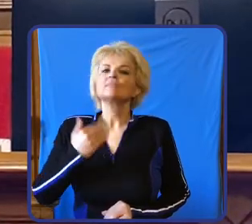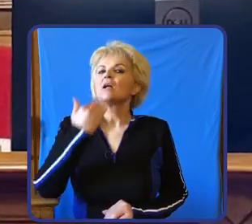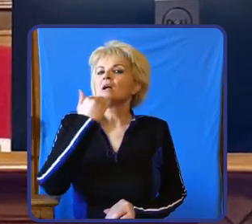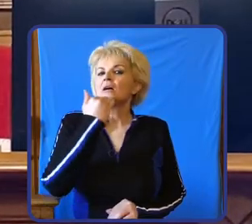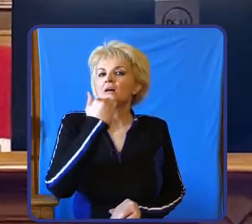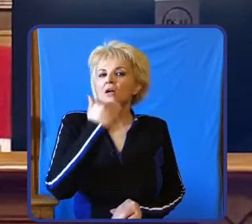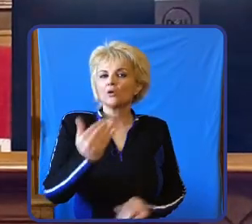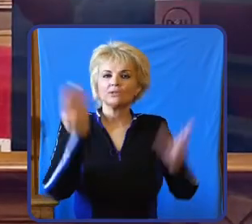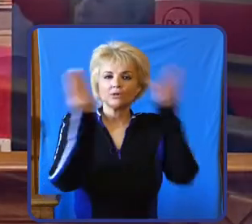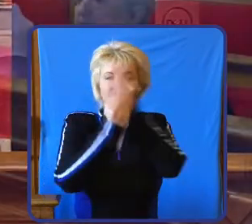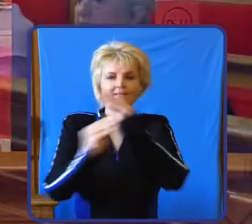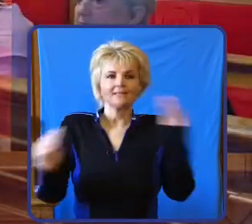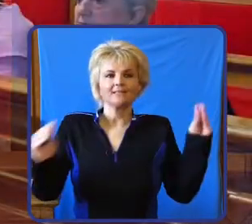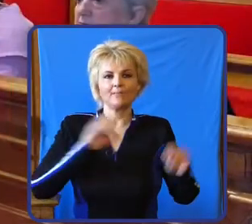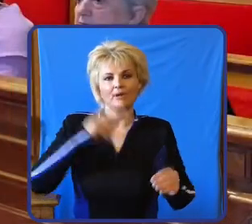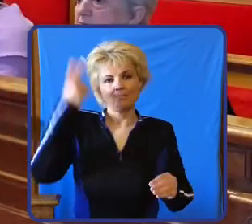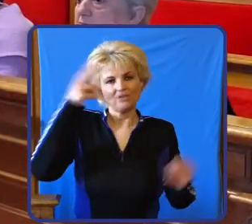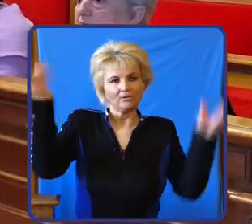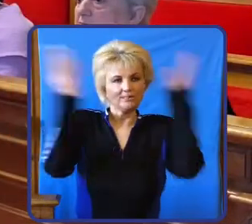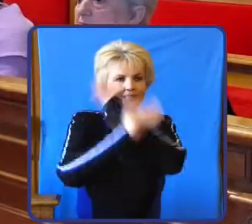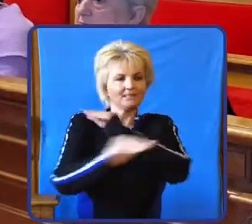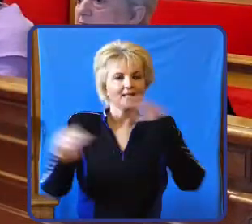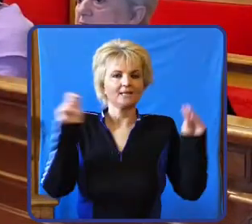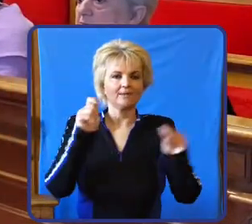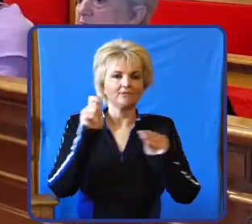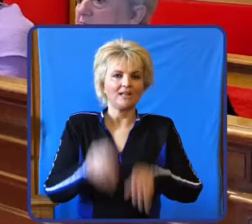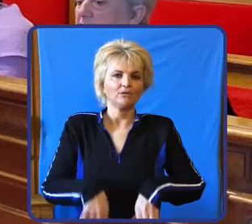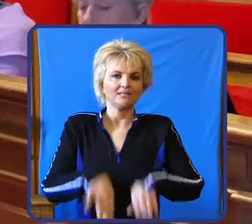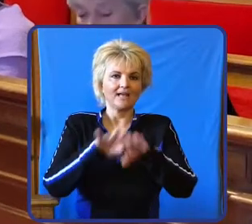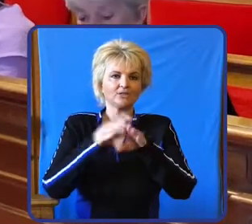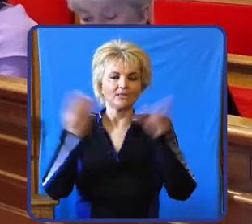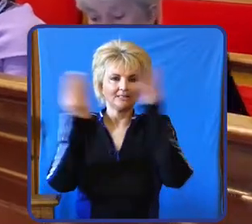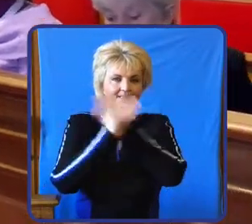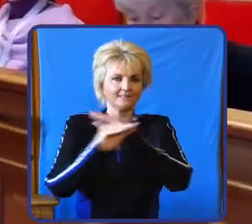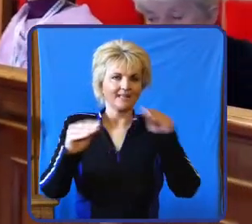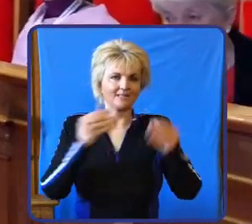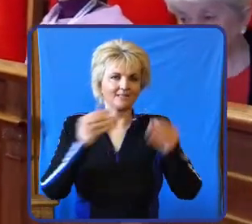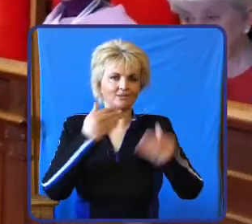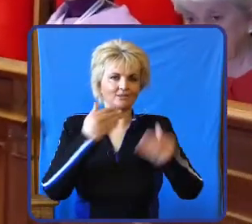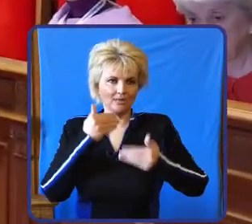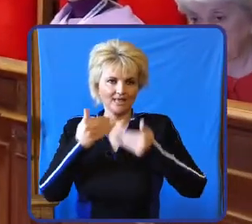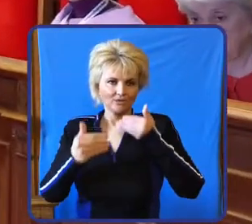Köszönöm szépen, tisztelt polgármester, tisztelt képviselőtársak, tisztelt közgyűlés.